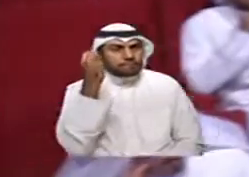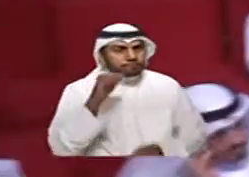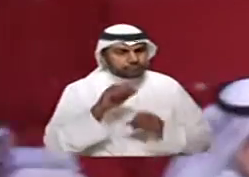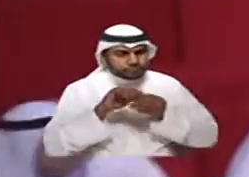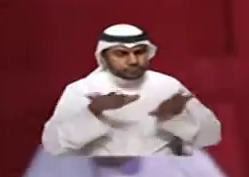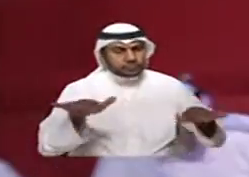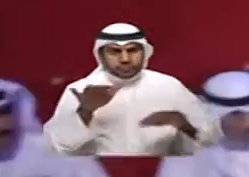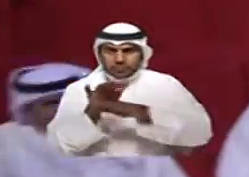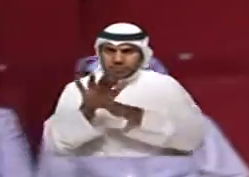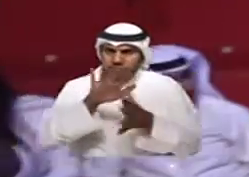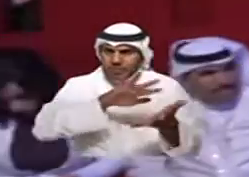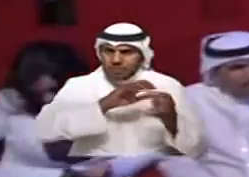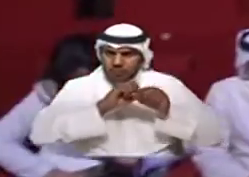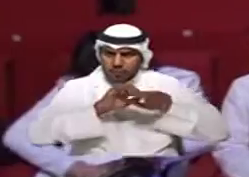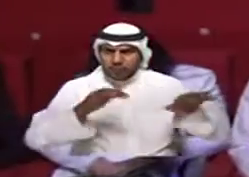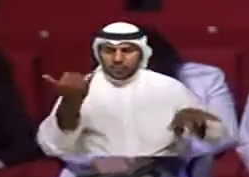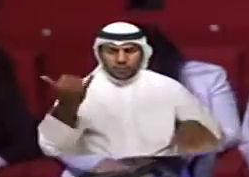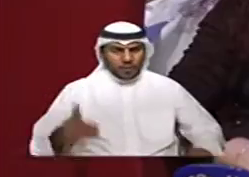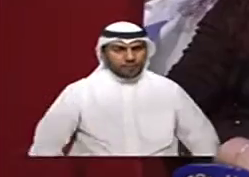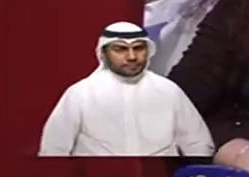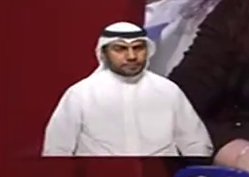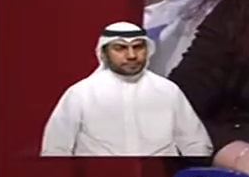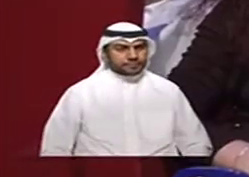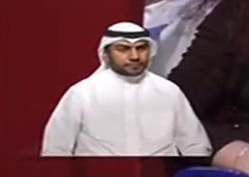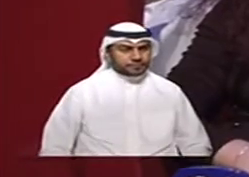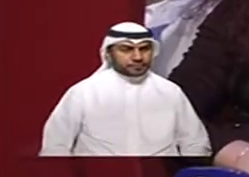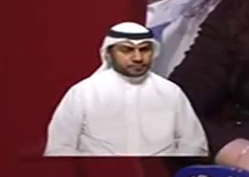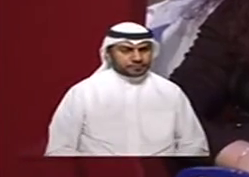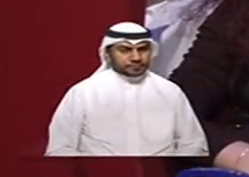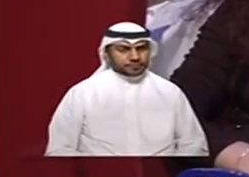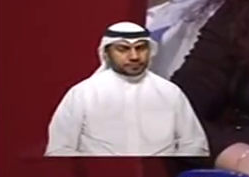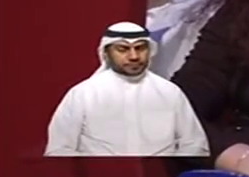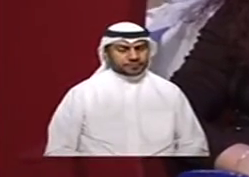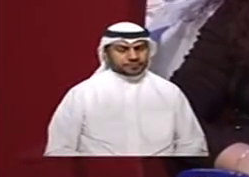بين أطياف المجتمع. جيهان حبيب، تلفزيون دولة الكويت.